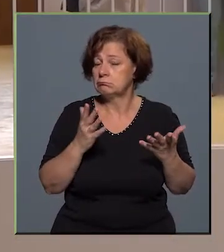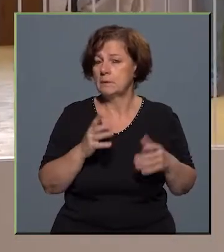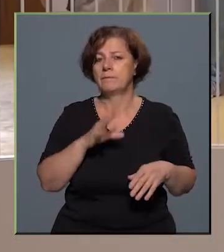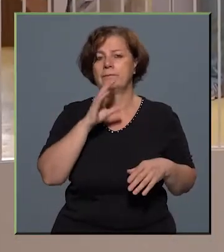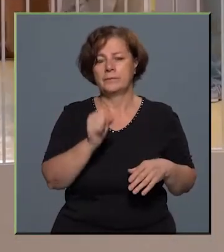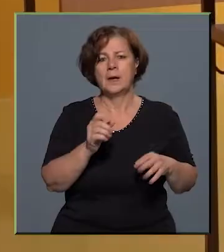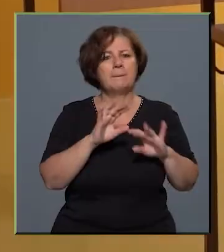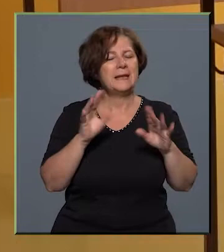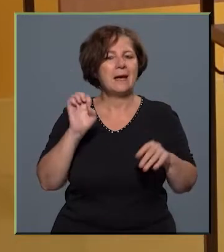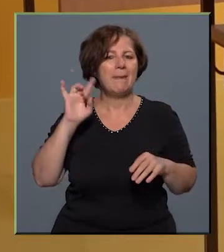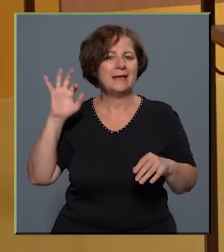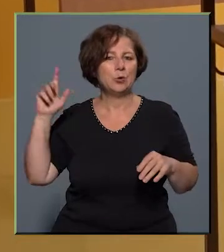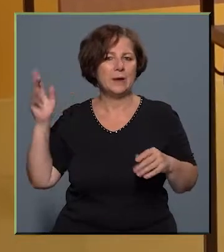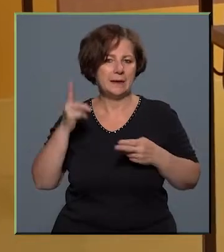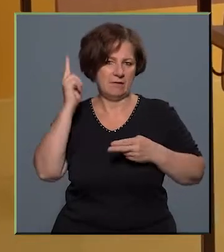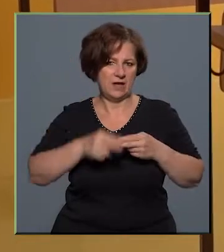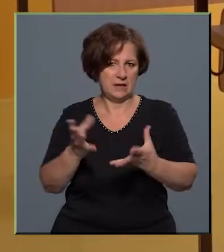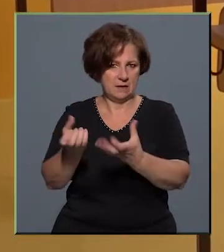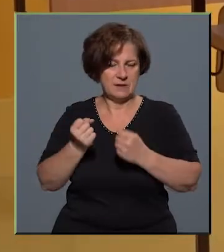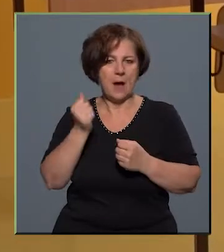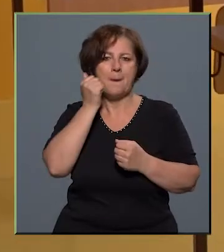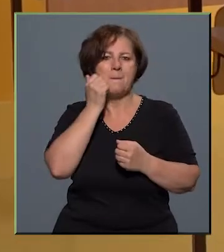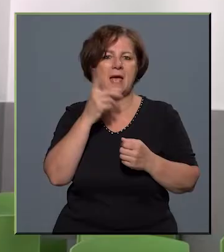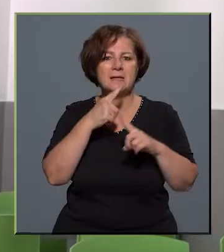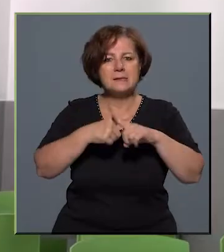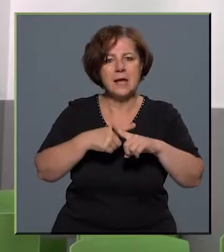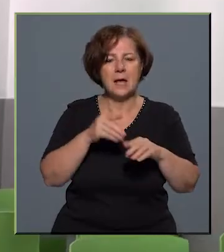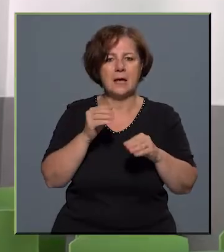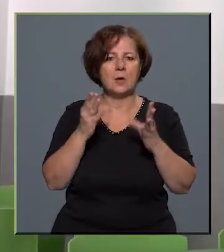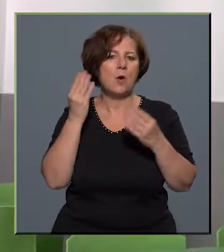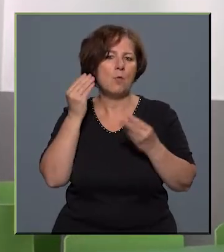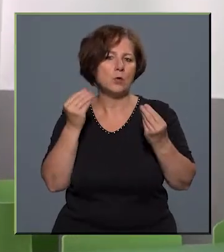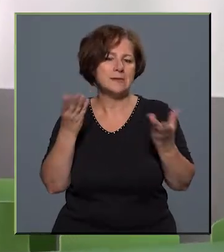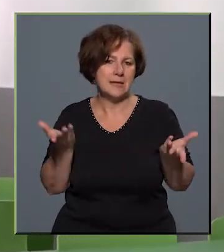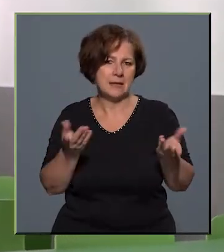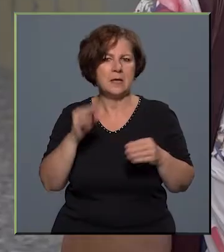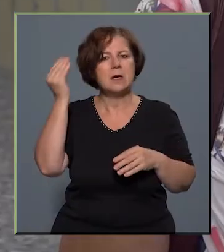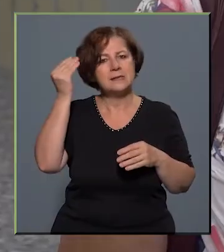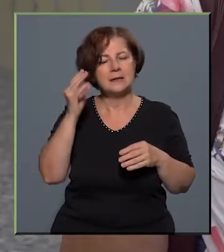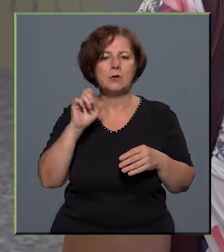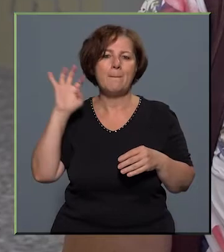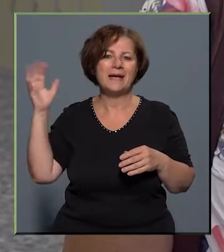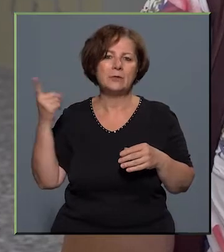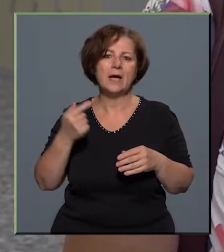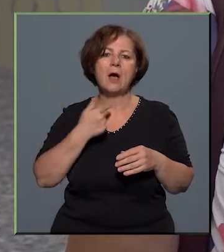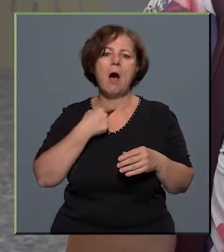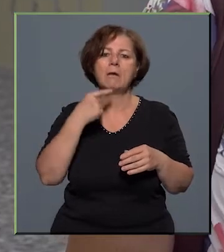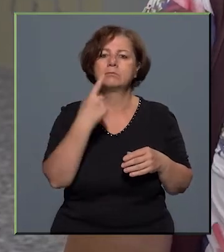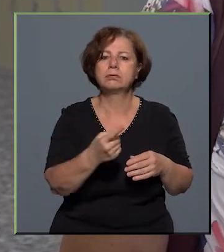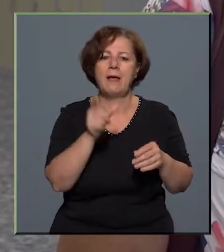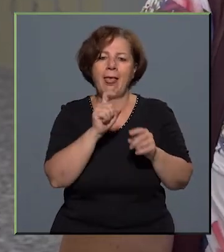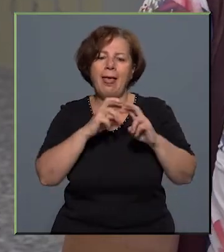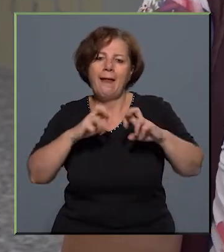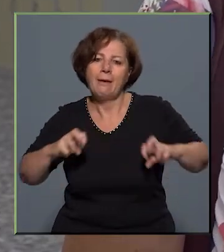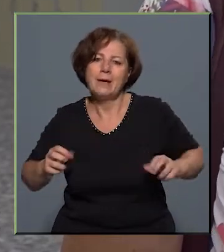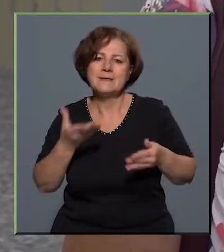a betűket vesszük végig, Meissner módszerrel tanítok. Az azt jelenti, hogy a betűket hangoztatva,